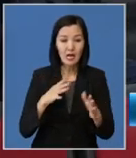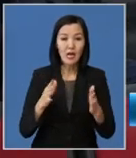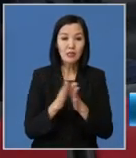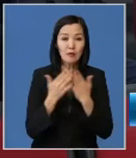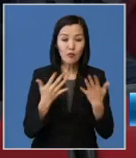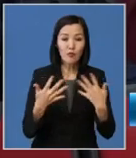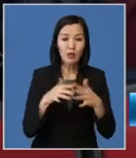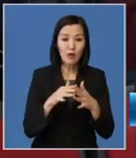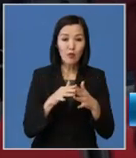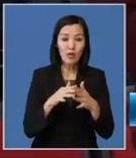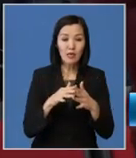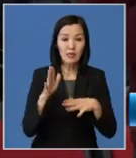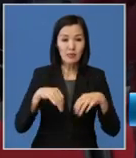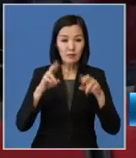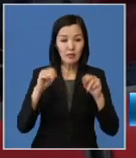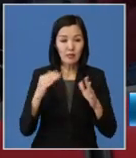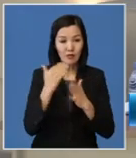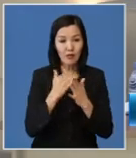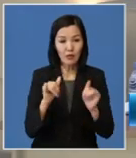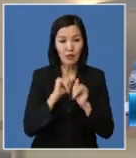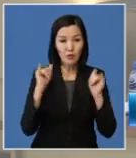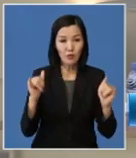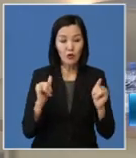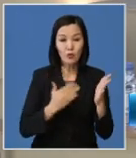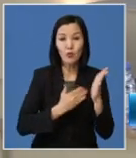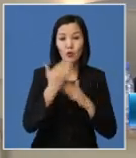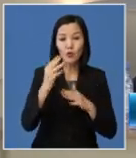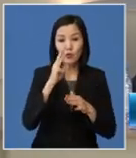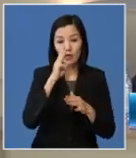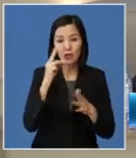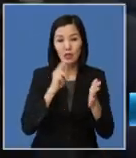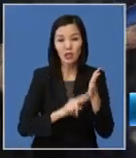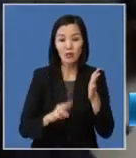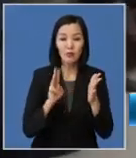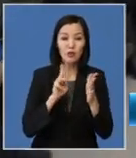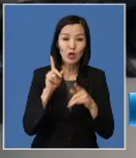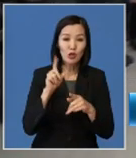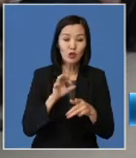бойынша енгізілетін мамандықтар тізімін кеңейту, әрі көтерме ақы мөлшерін 70-ден